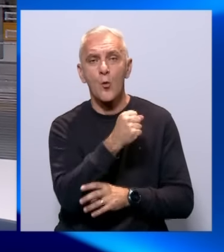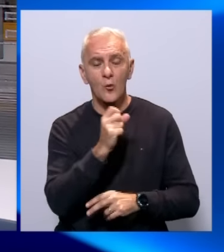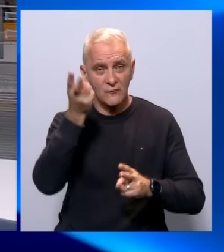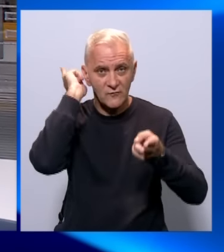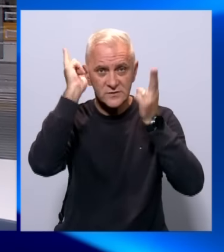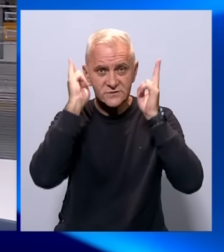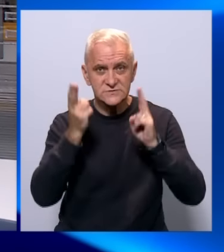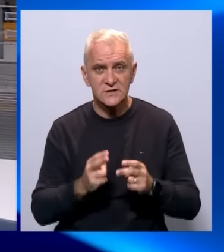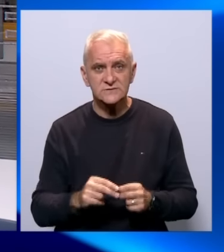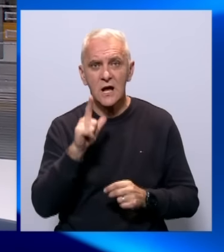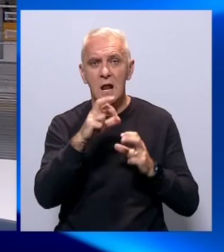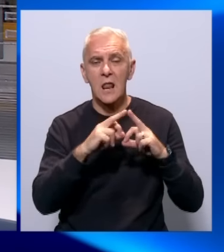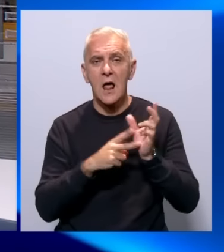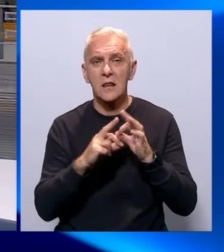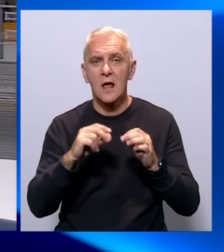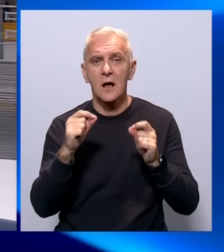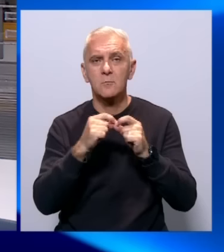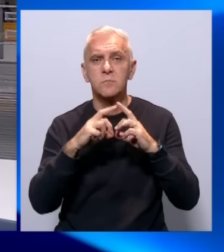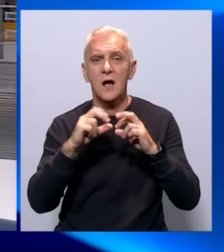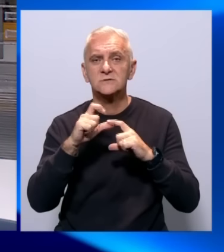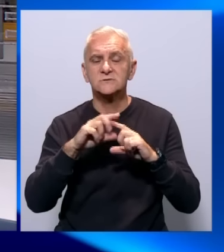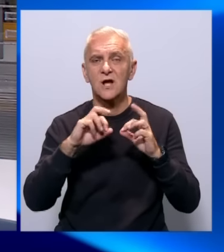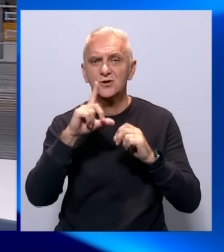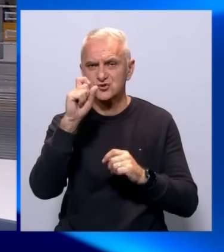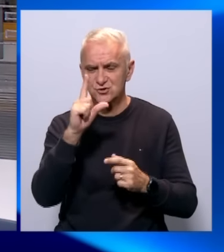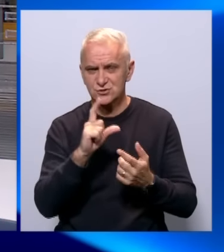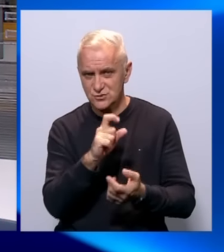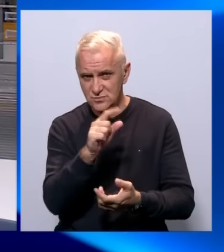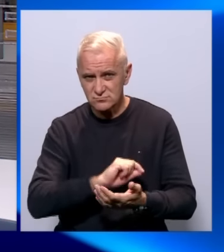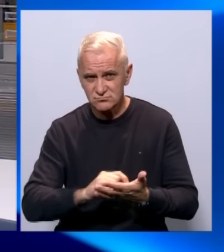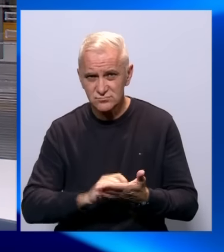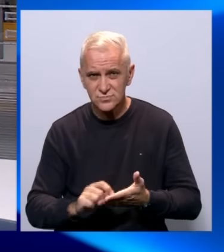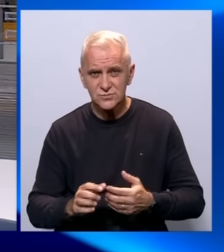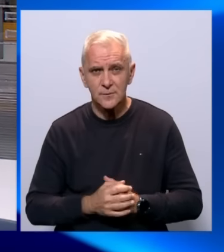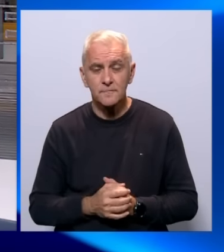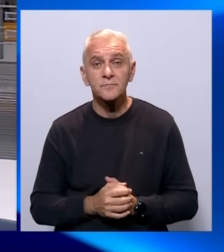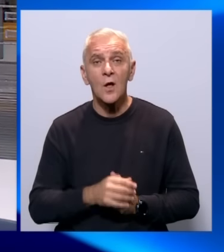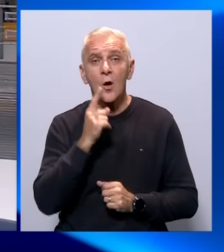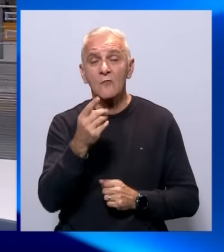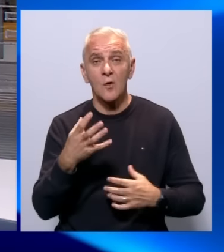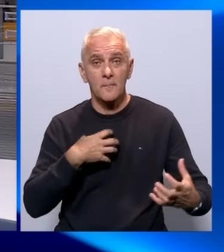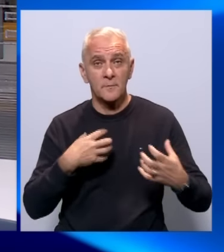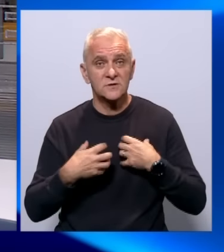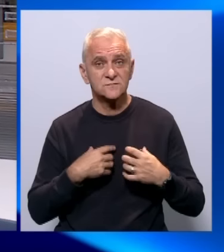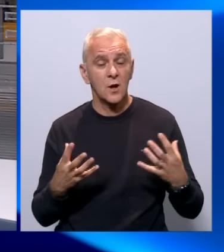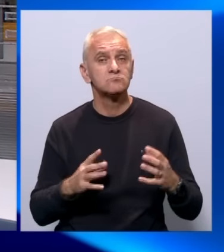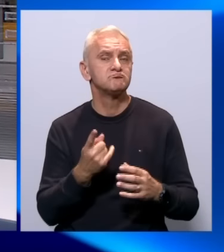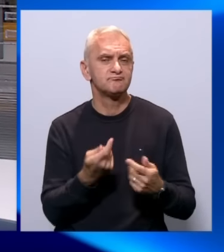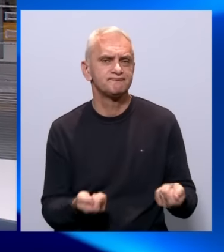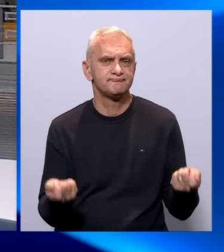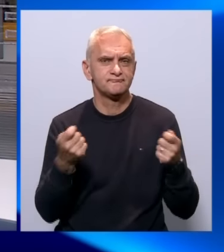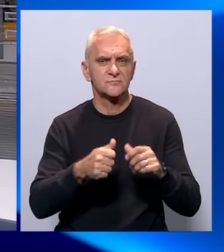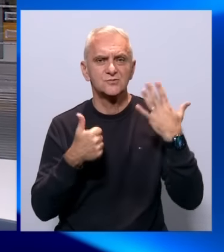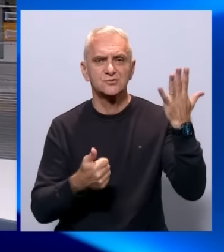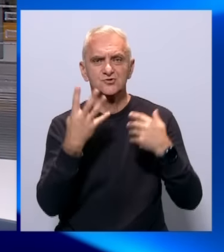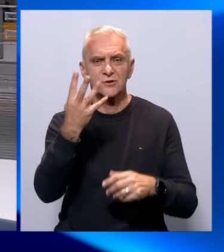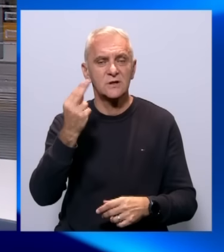predstave Uhvati zeca autorice Lane Bastašić, a u režiji Lajle Kaikčije. Ovom predstavom se ujedno